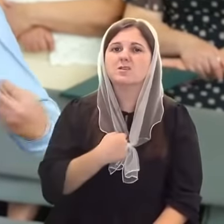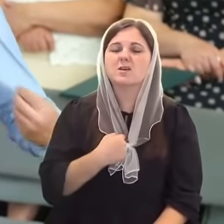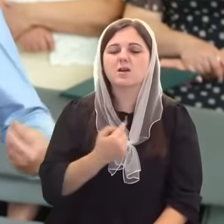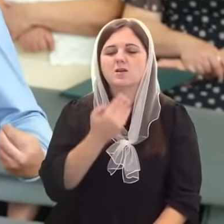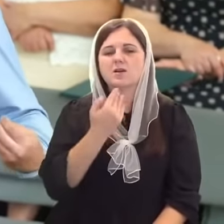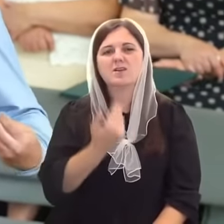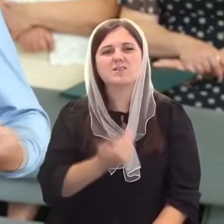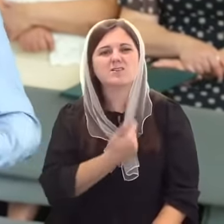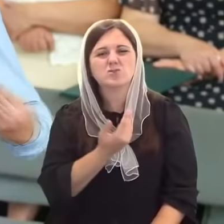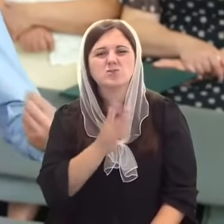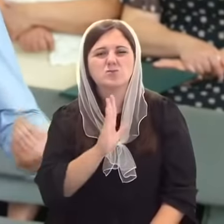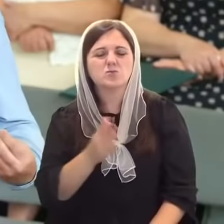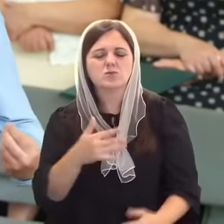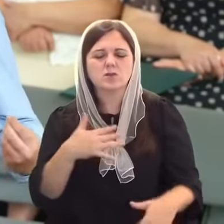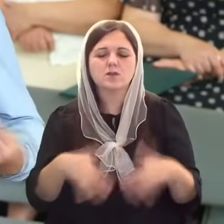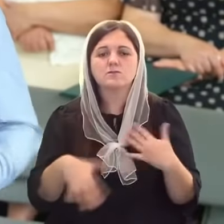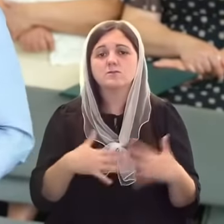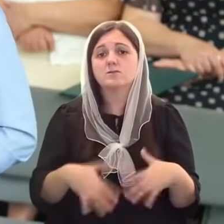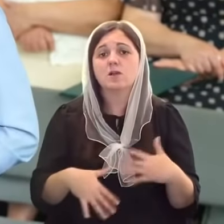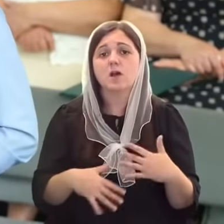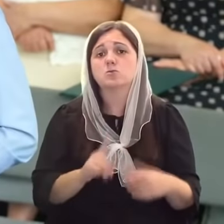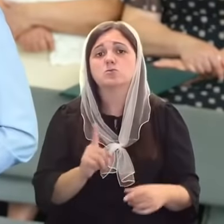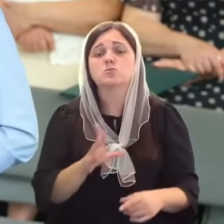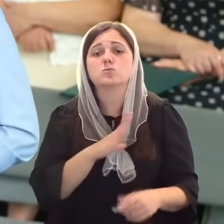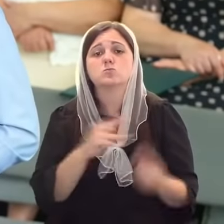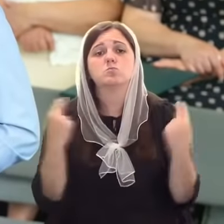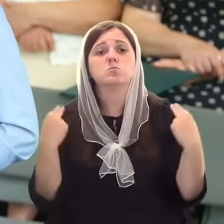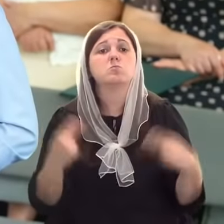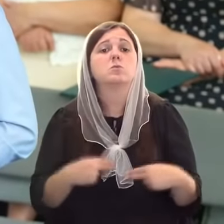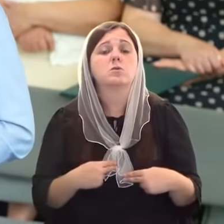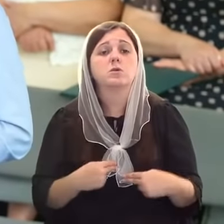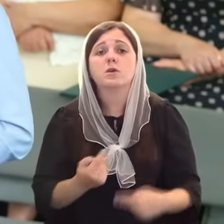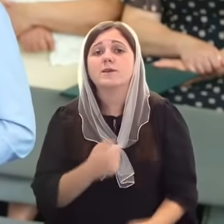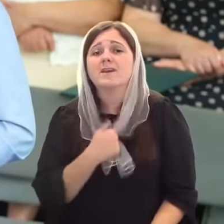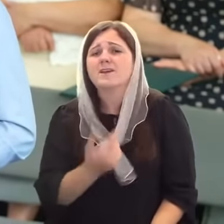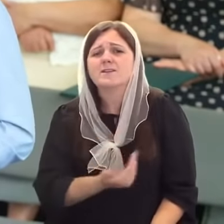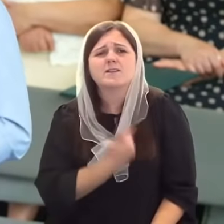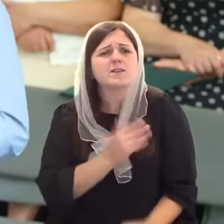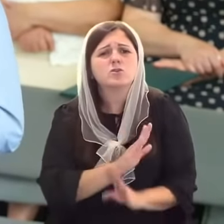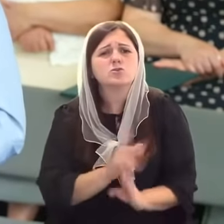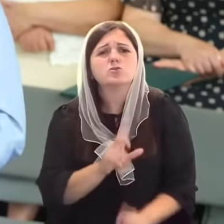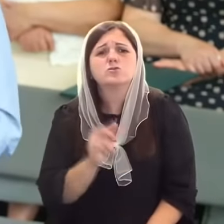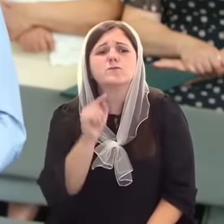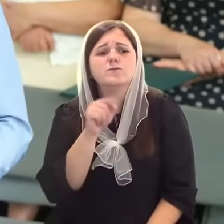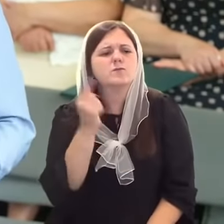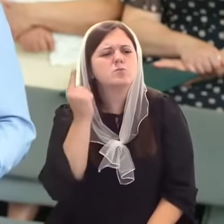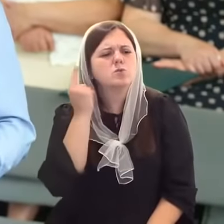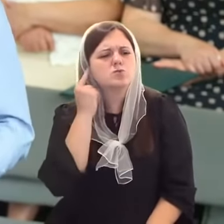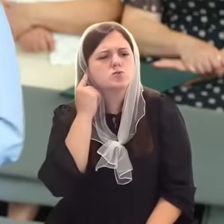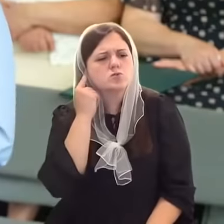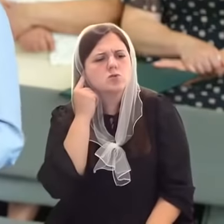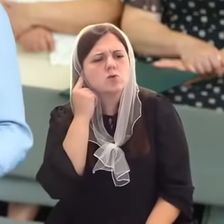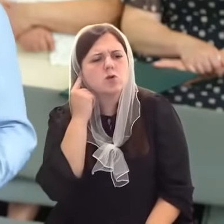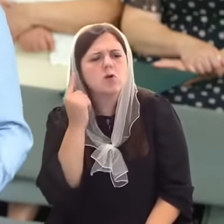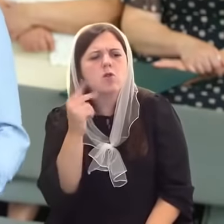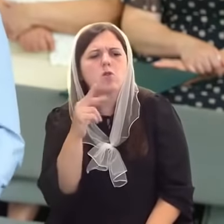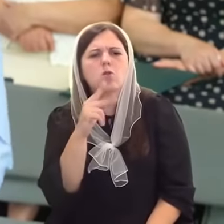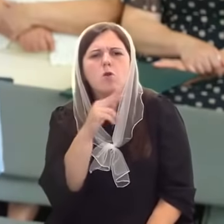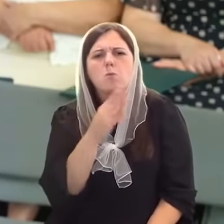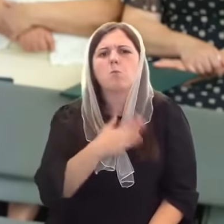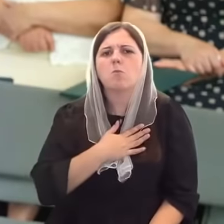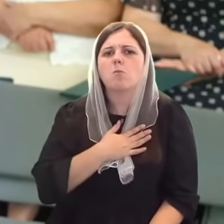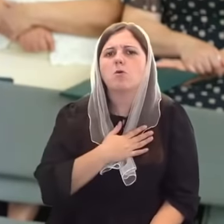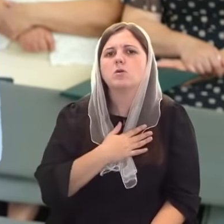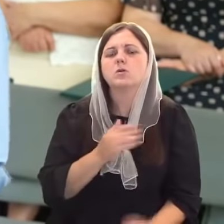в глазах служителя, который сидел слева от меня. Я не хотел, чтобы он услышал ропот и негодование в